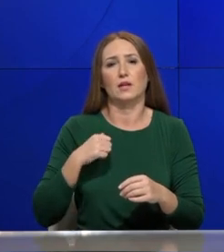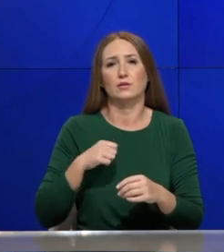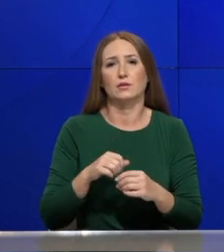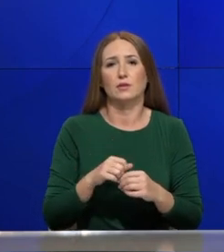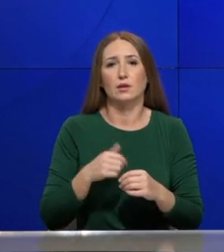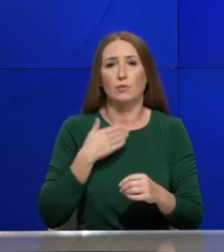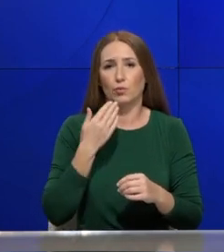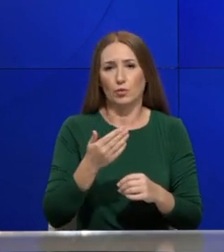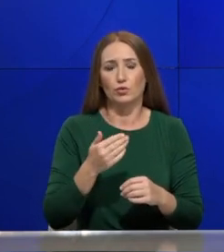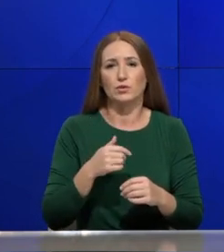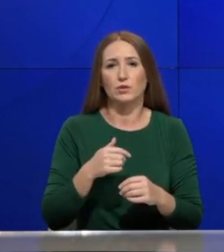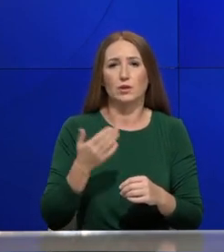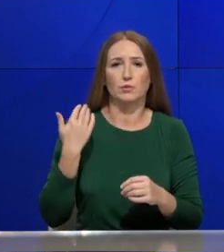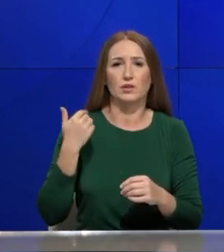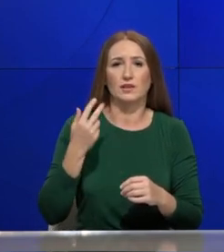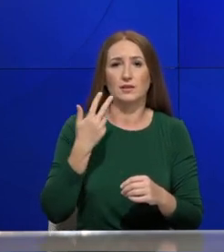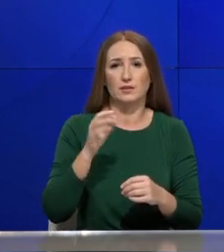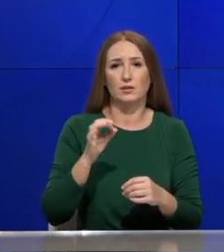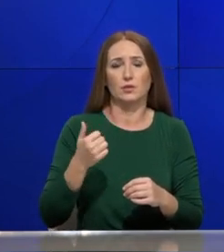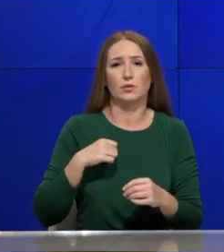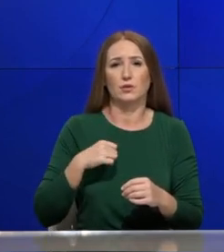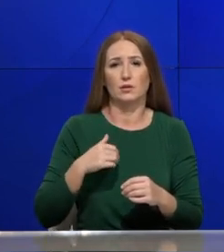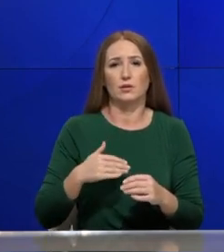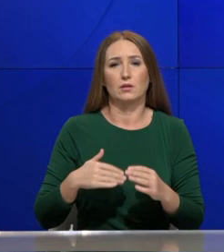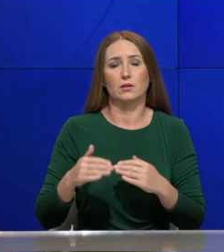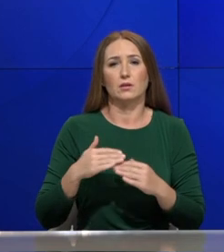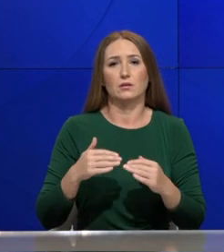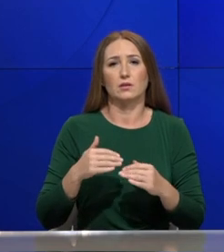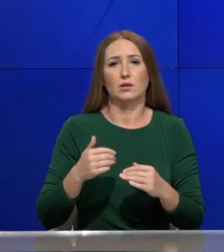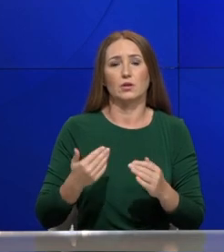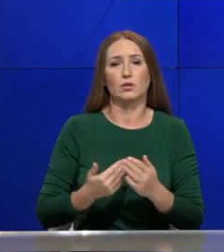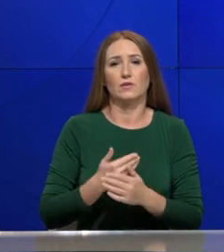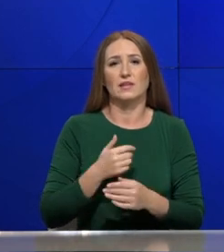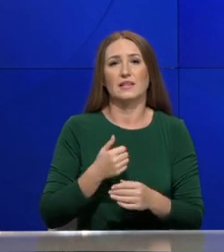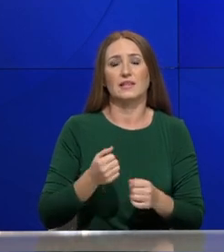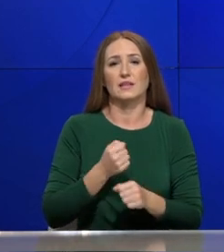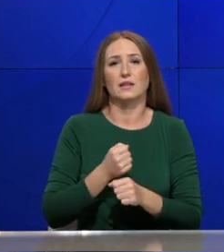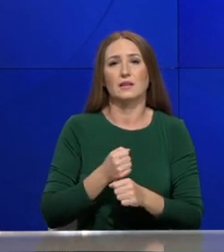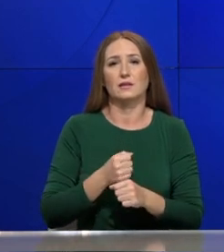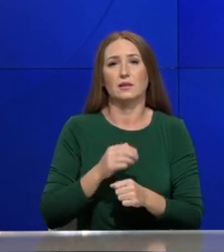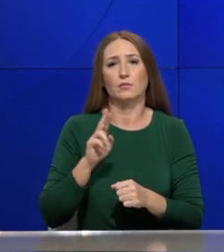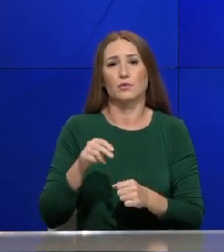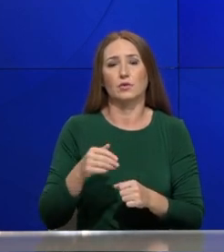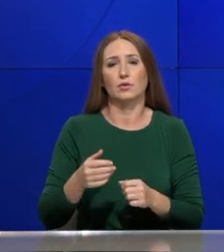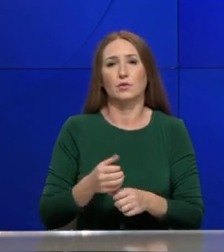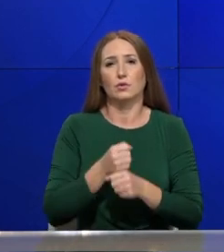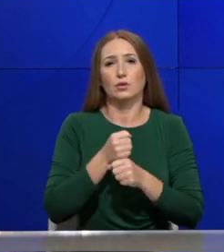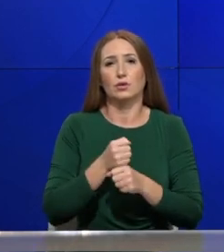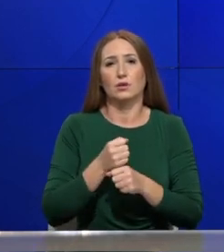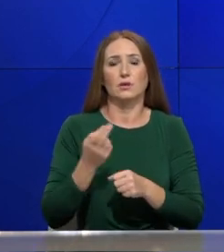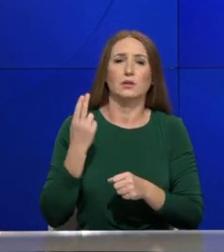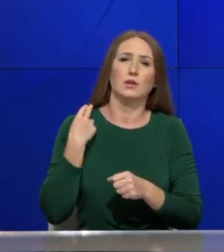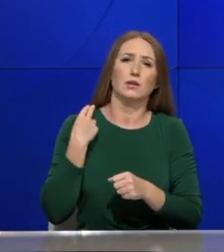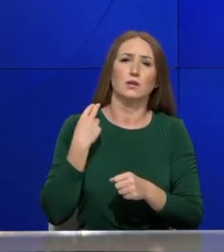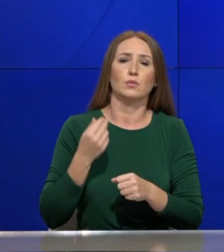htio poručiti da su protekle tri decenije stasale i obrazovale se nove generacije koje moraju preuzeti teret budućeg razvoja